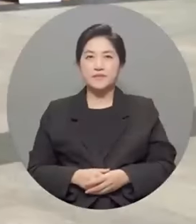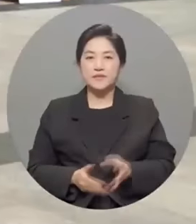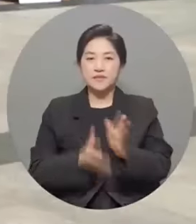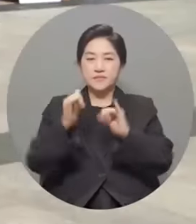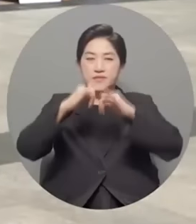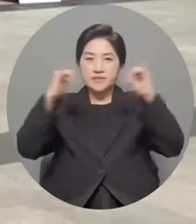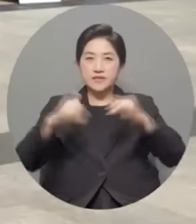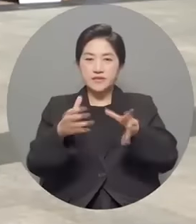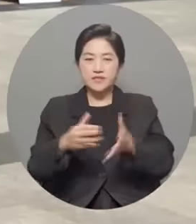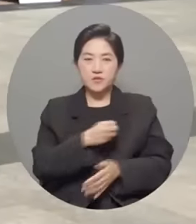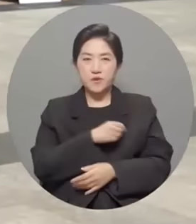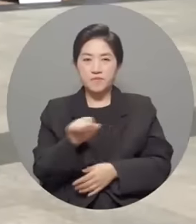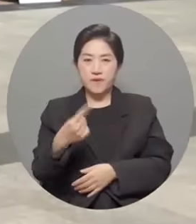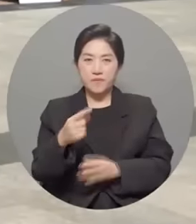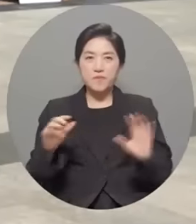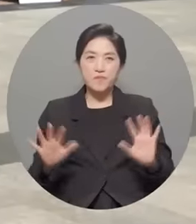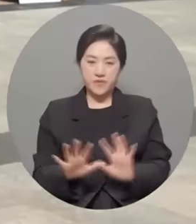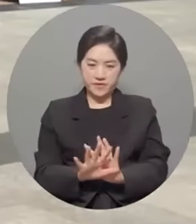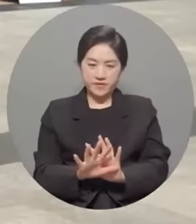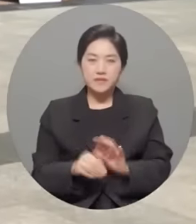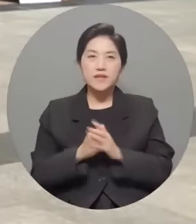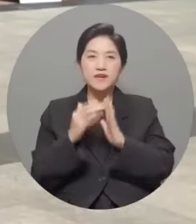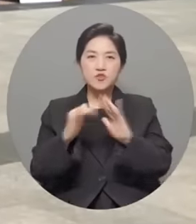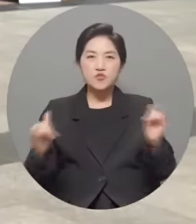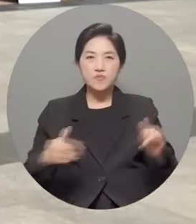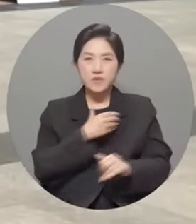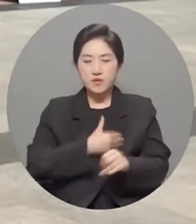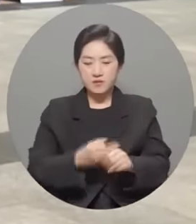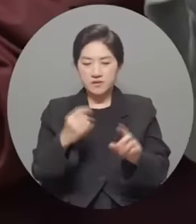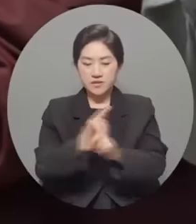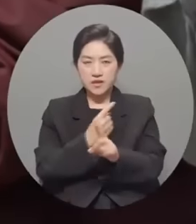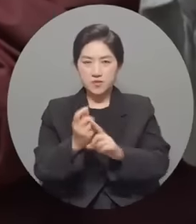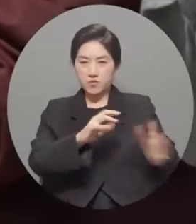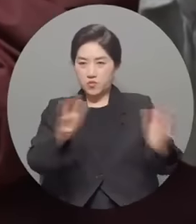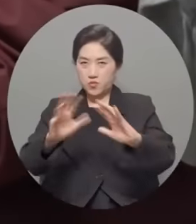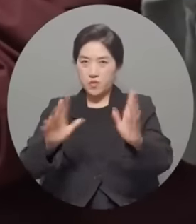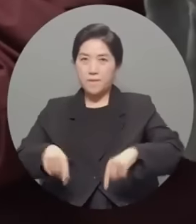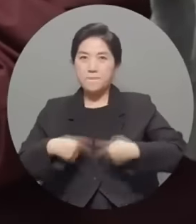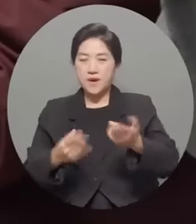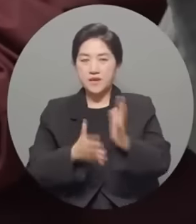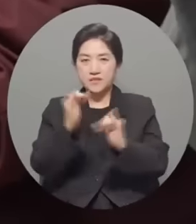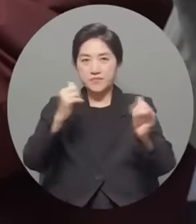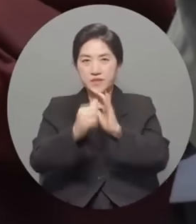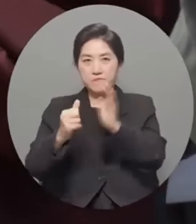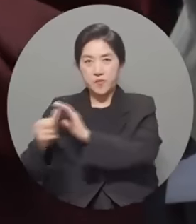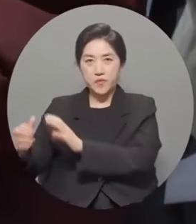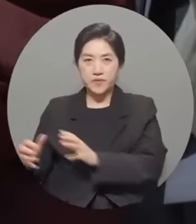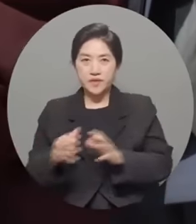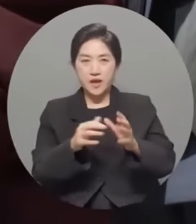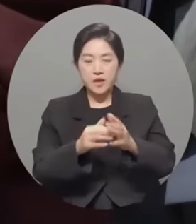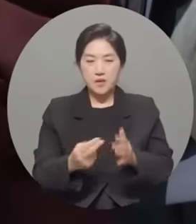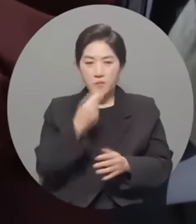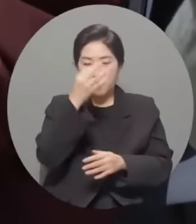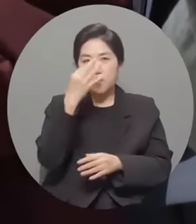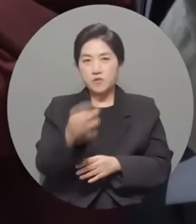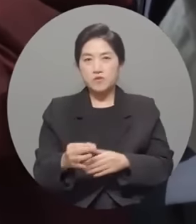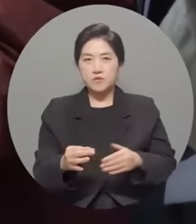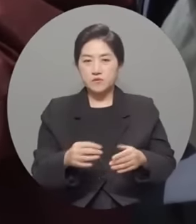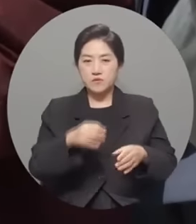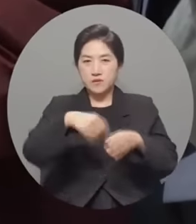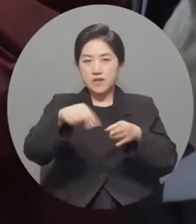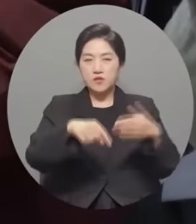시민사회단체 회원 100여 명이 모였습니다. 국민연금 개혁 공론화 과정에 참여한 시민대표단은 보험료율을